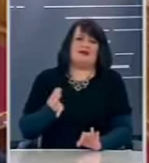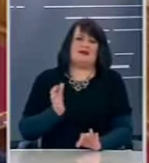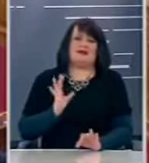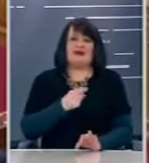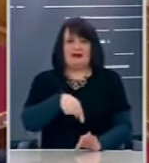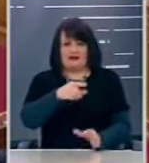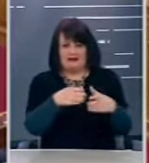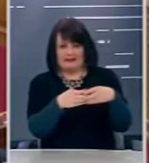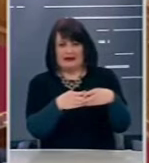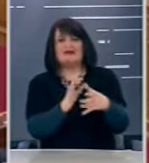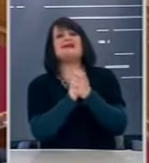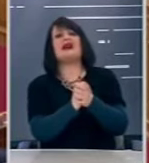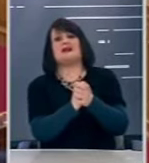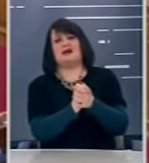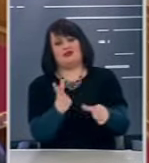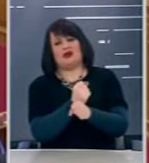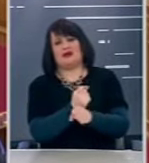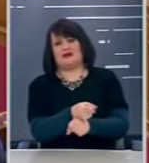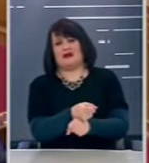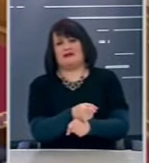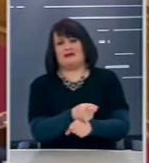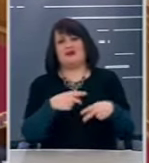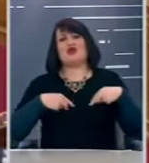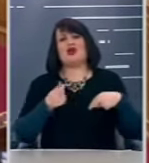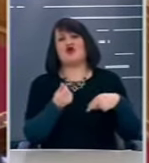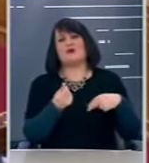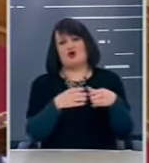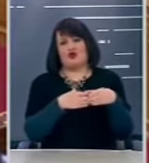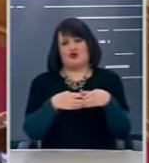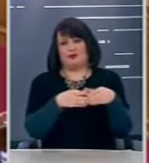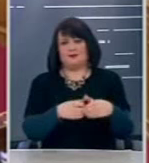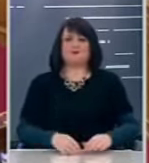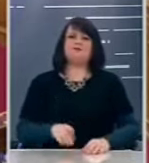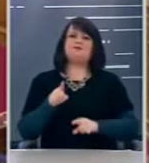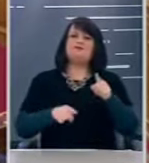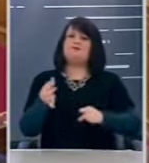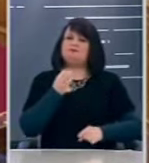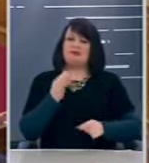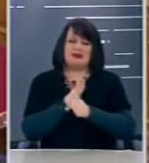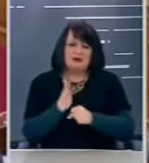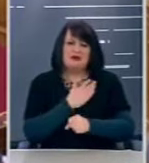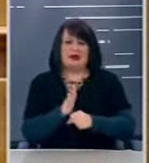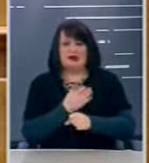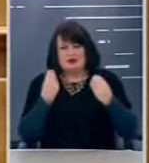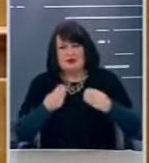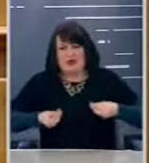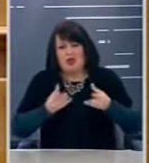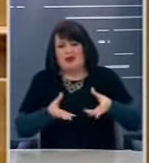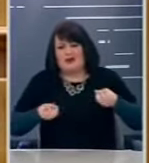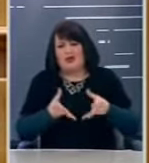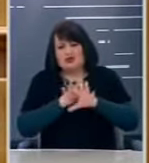Αποτελεί λοιπόν μια ηχηρή απάντηση αυτό που συνέβη. Σε όσους καταστροφολογούσαν ότι θα τα δώσουμε